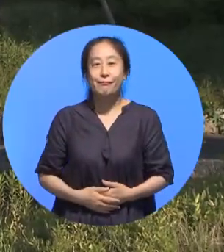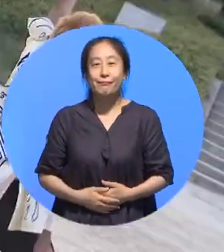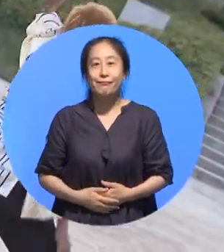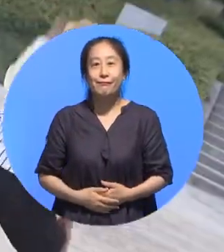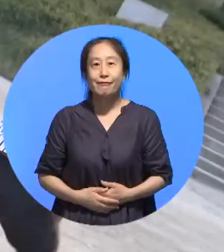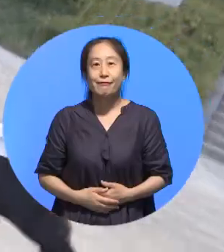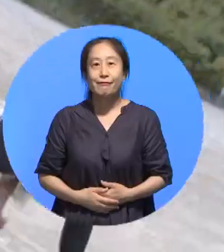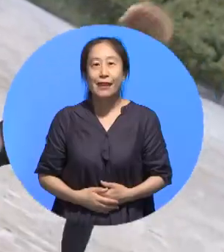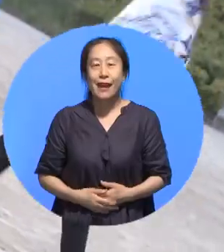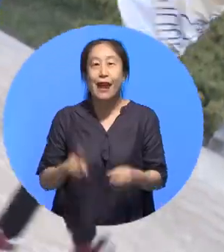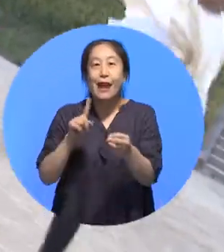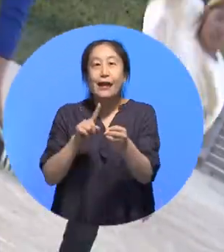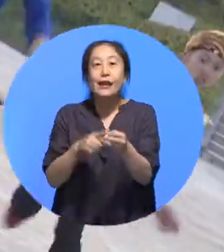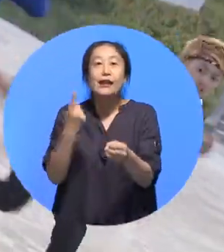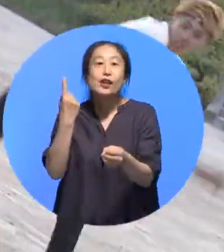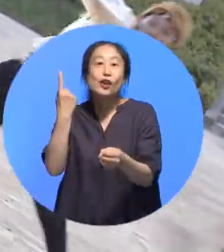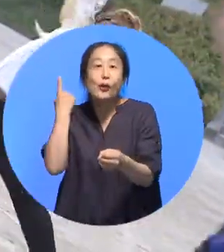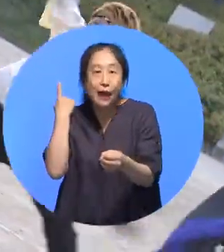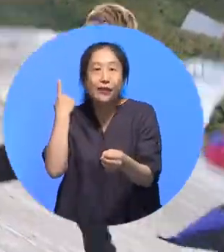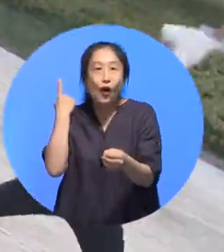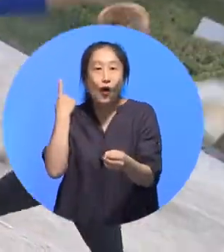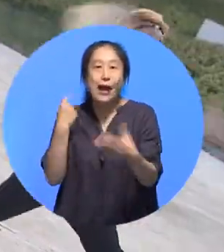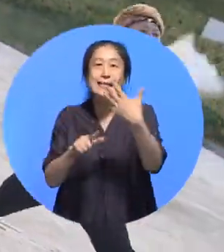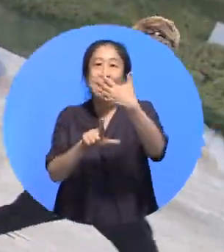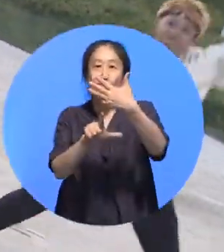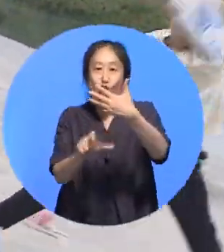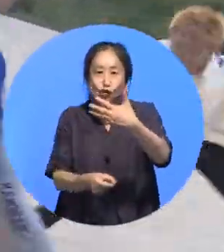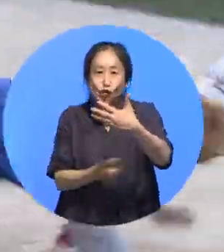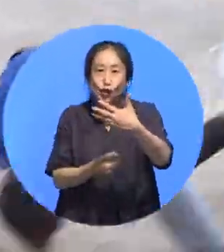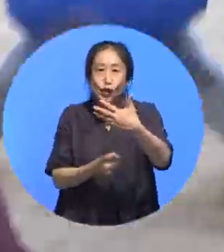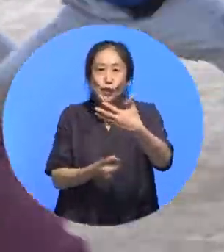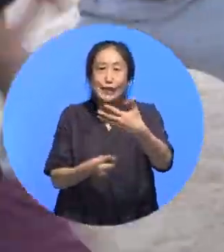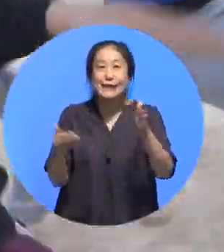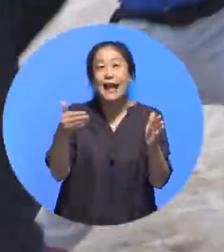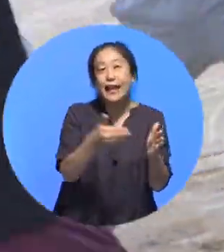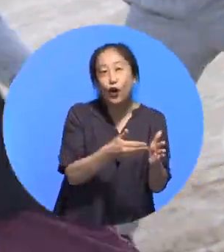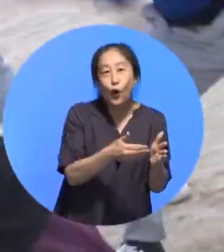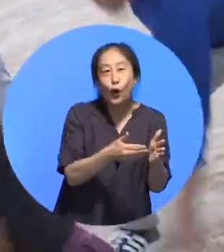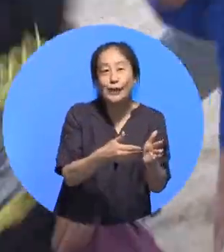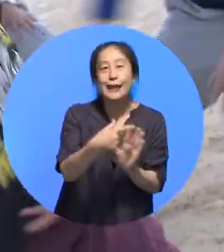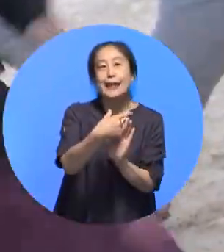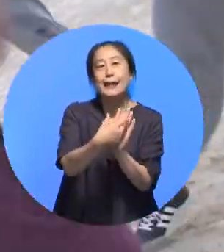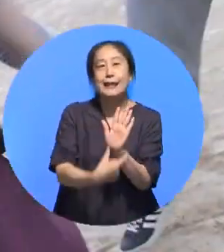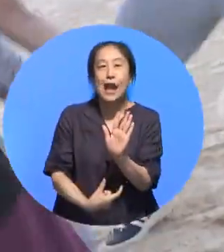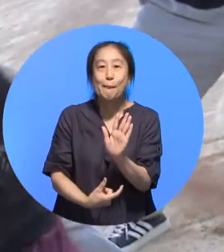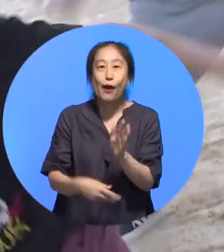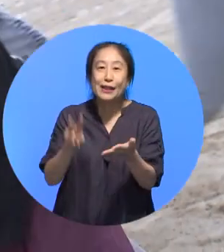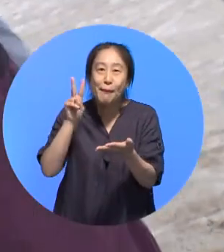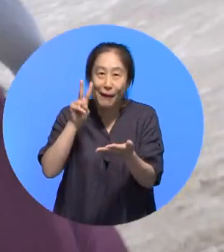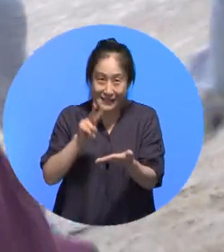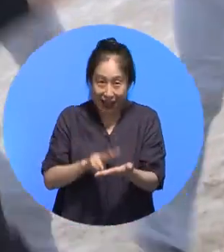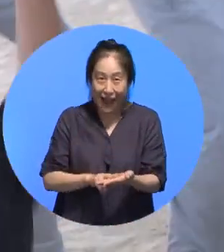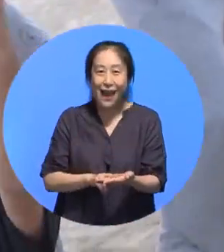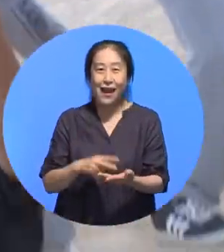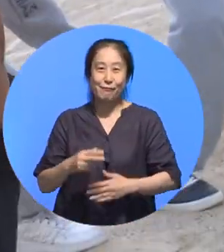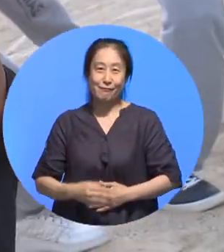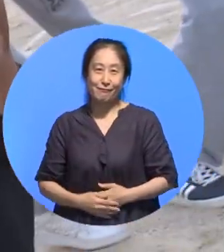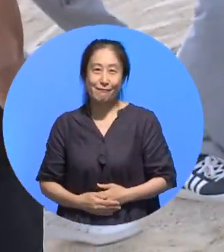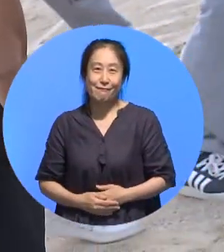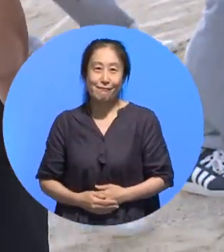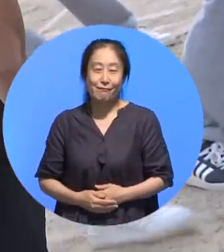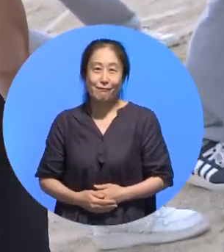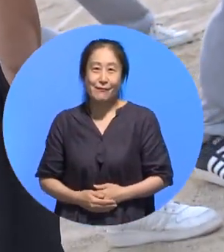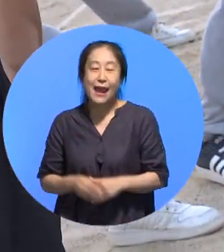ね今年僕たちがえっと去年の8月後半にあるお祭りからこの杉田祭りまで踊ってる作品